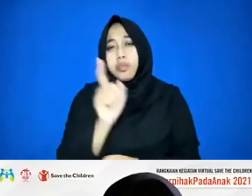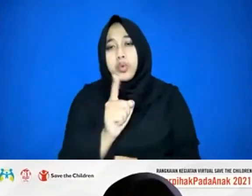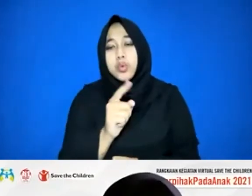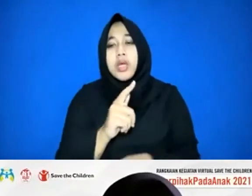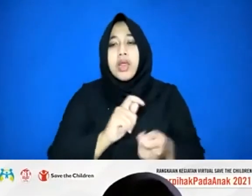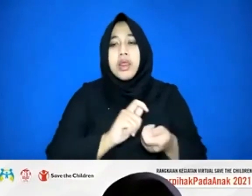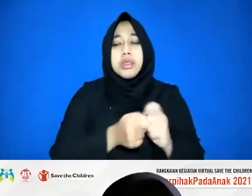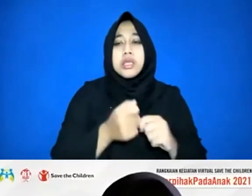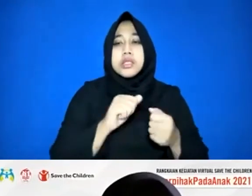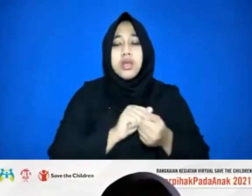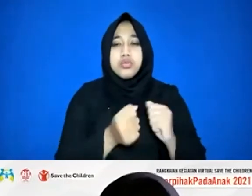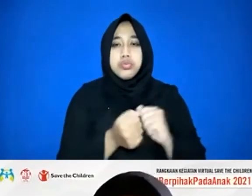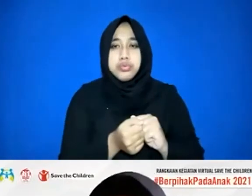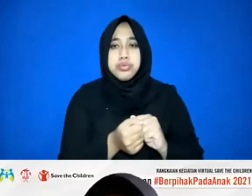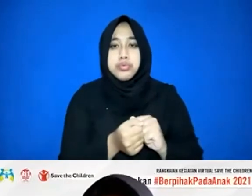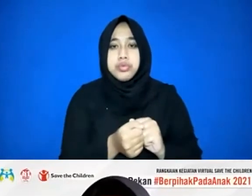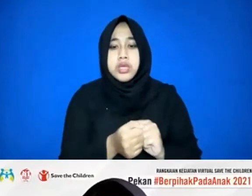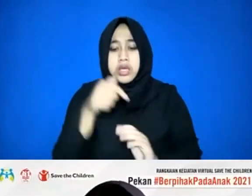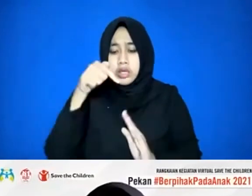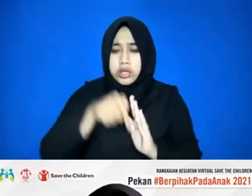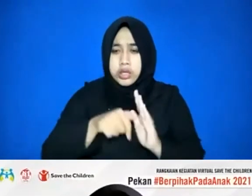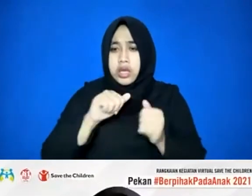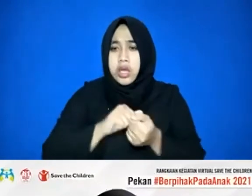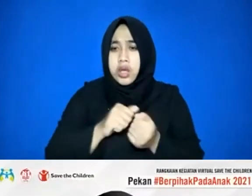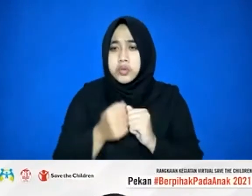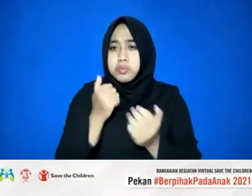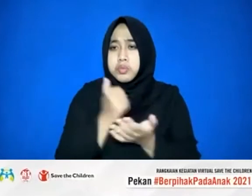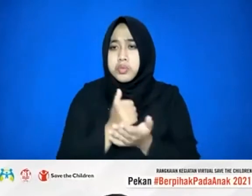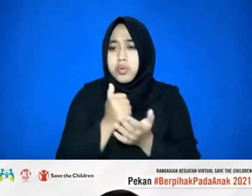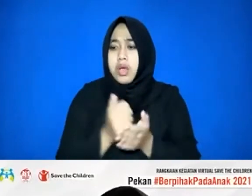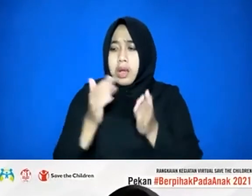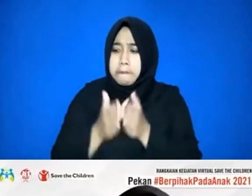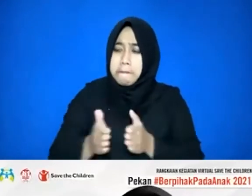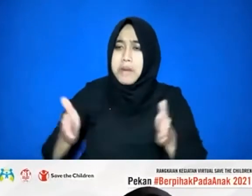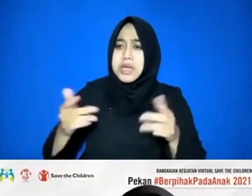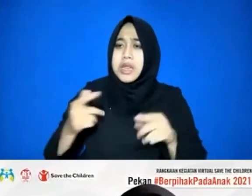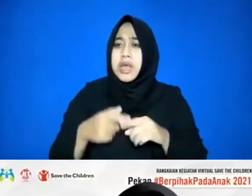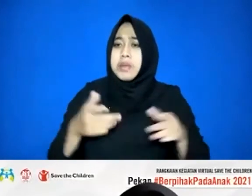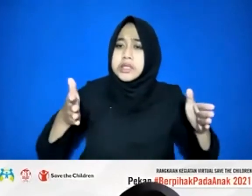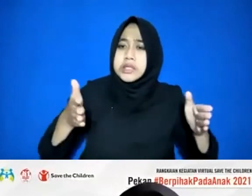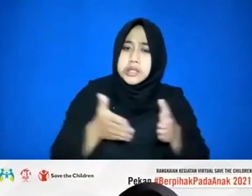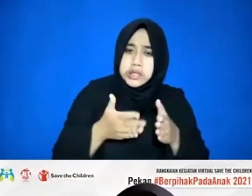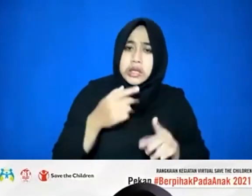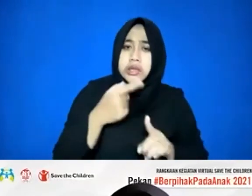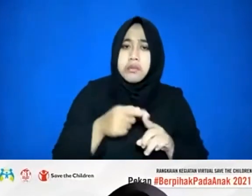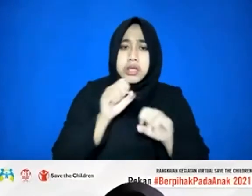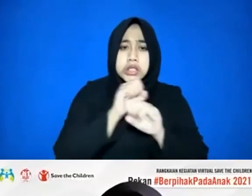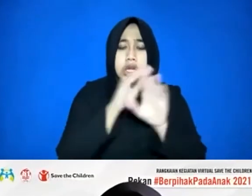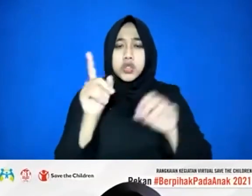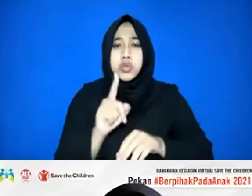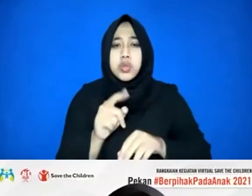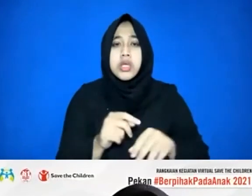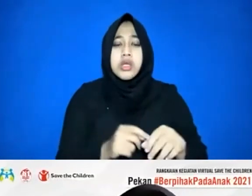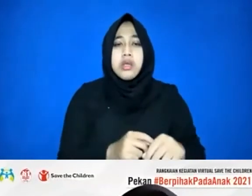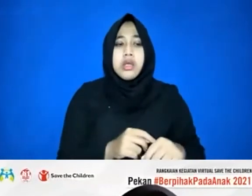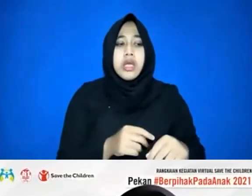kasusnya, sehingga detail kasusnya sebenarnya ini panjang, tapi karena ini singkat, jadi kita perjelas. Sisi